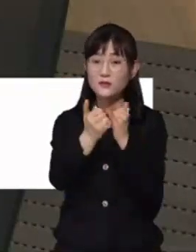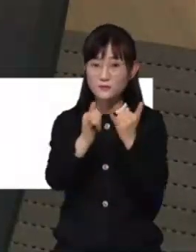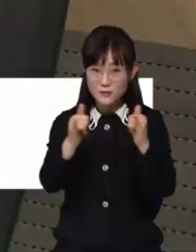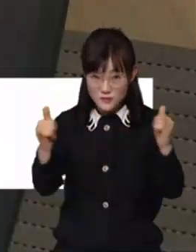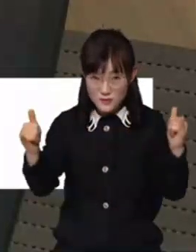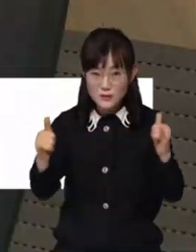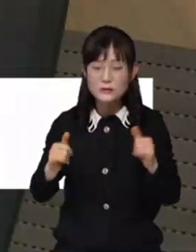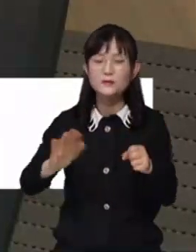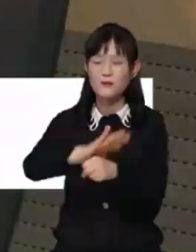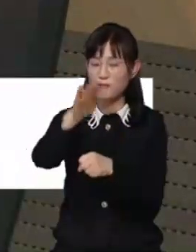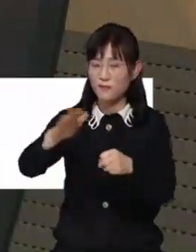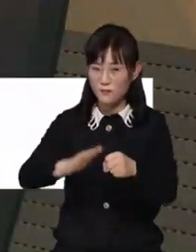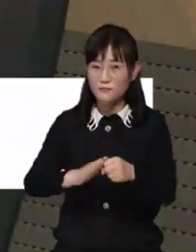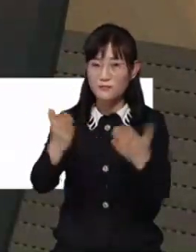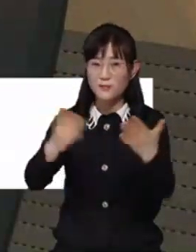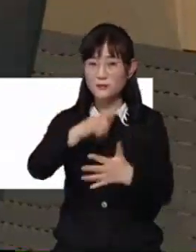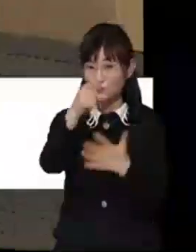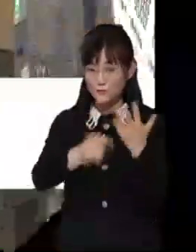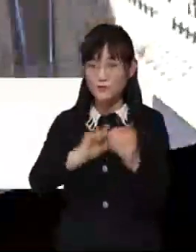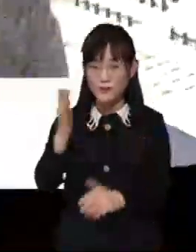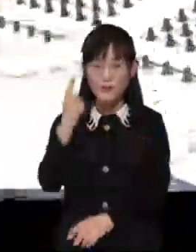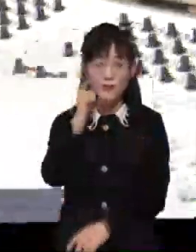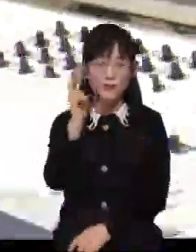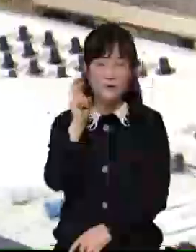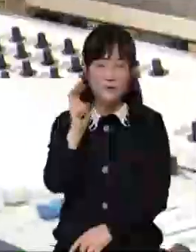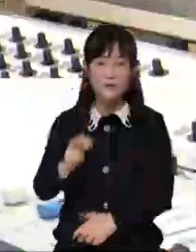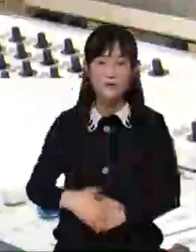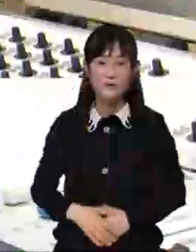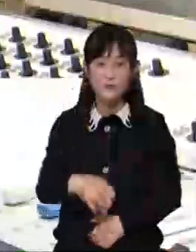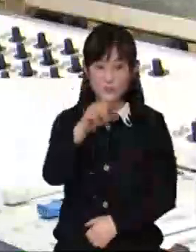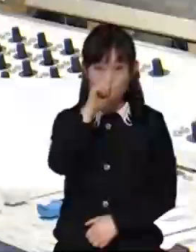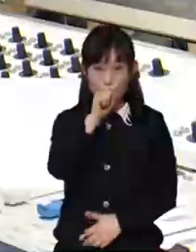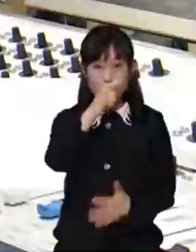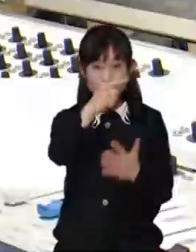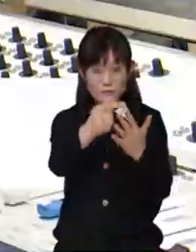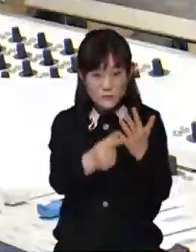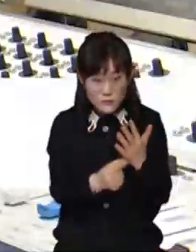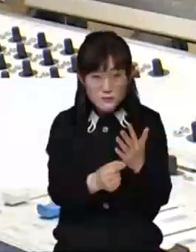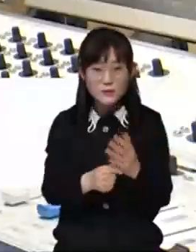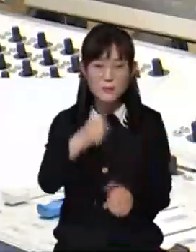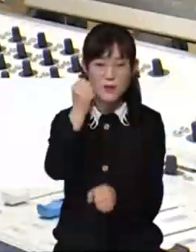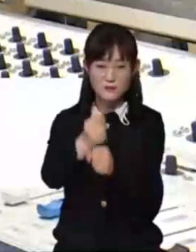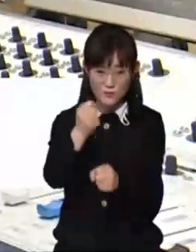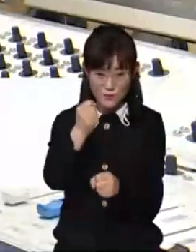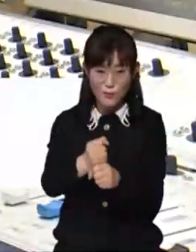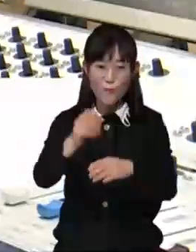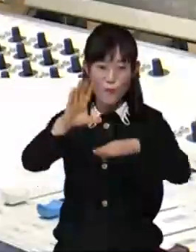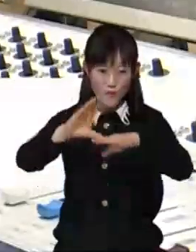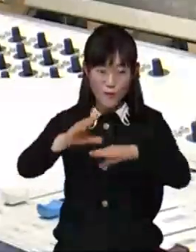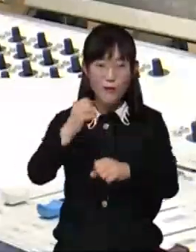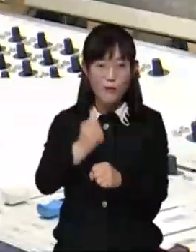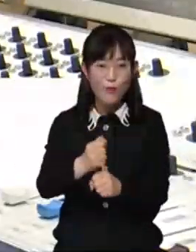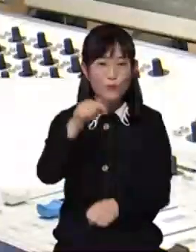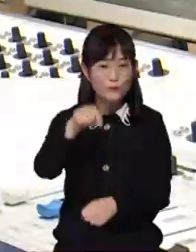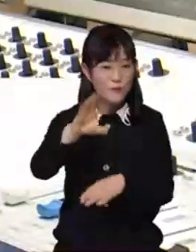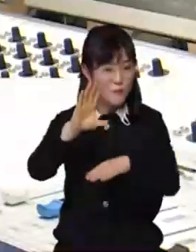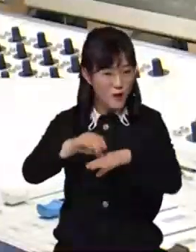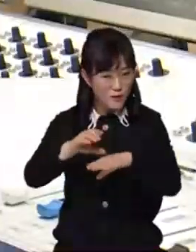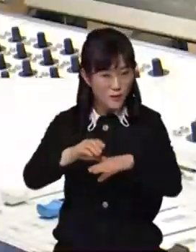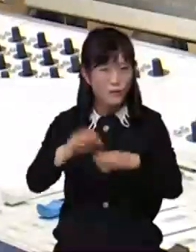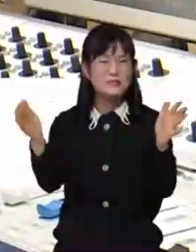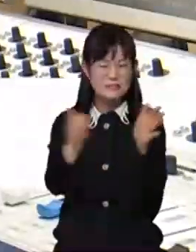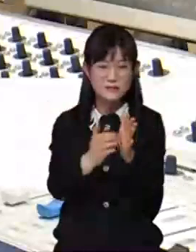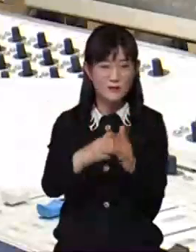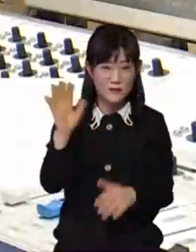있는 국민들이 사랑해주는 프로그램이 되지 않을까 좋은 프로그램을 만들어 방송하고 또 그것을 방송하는데